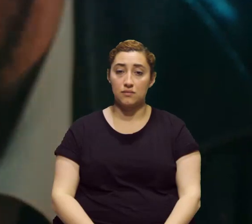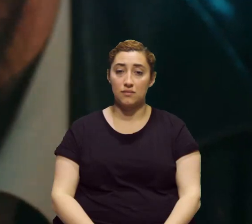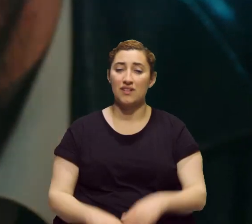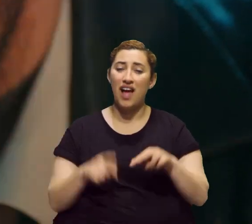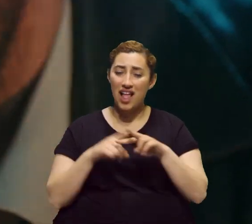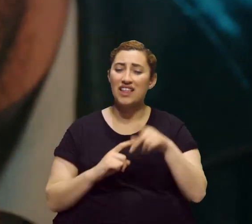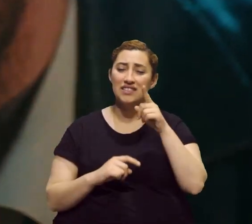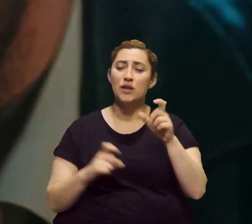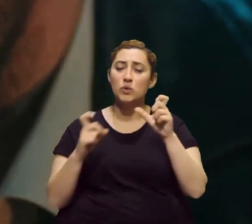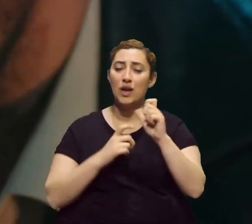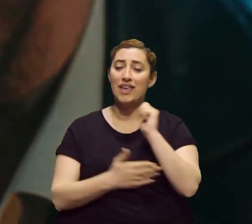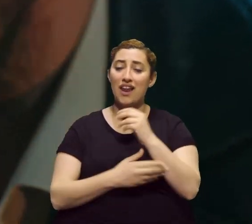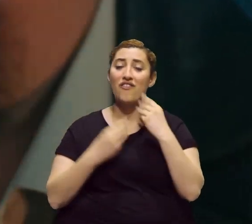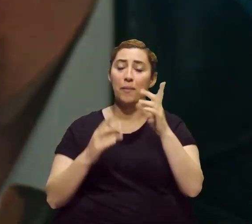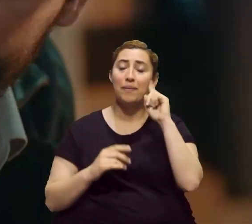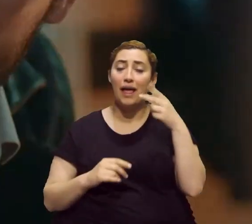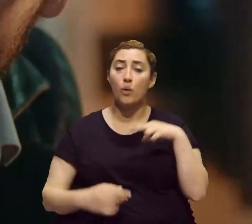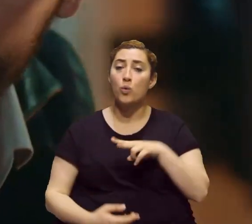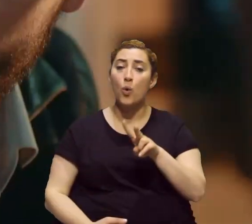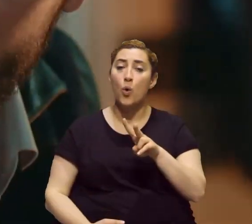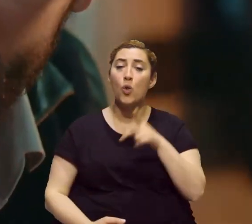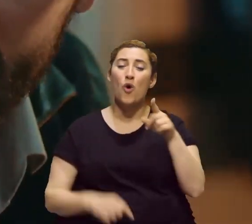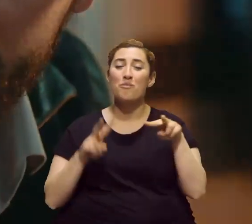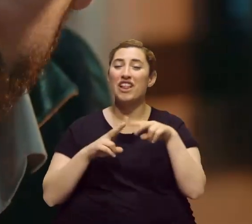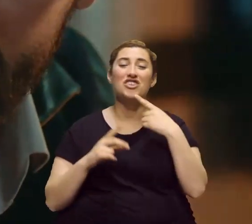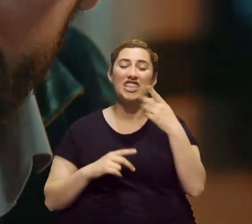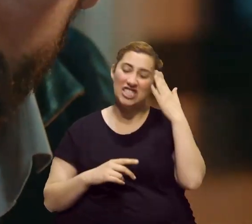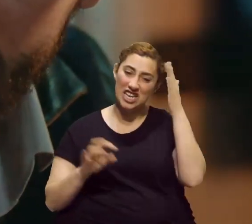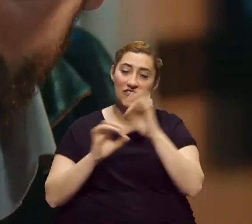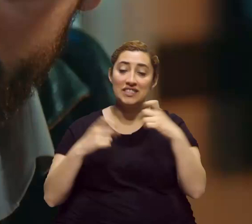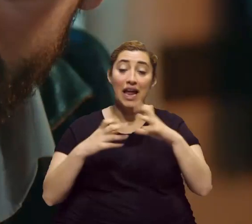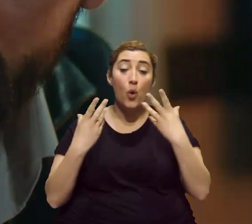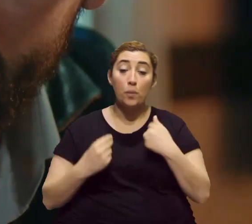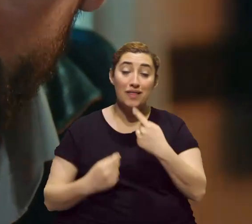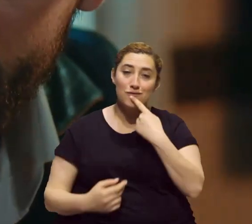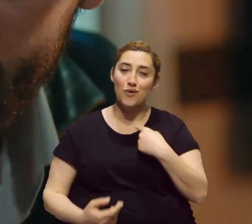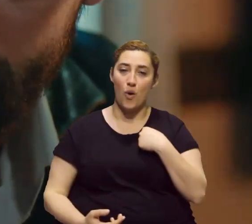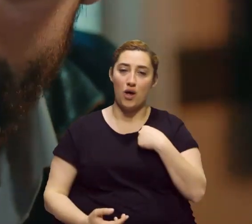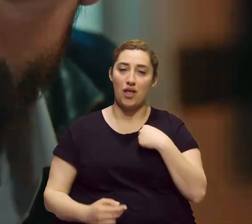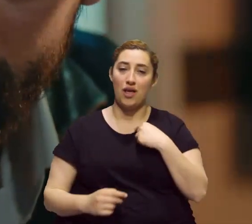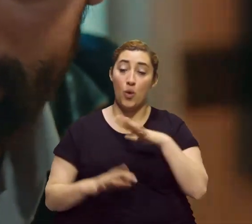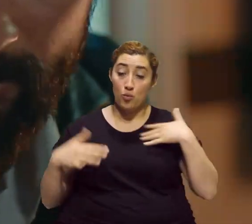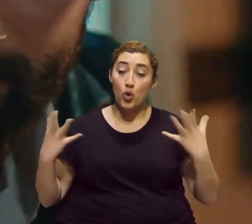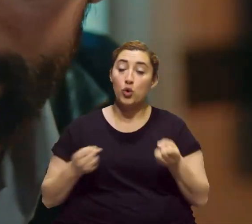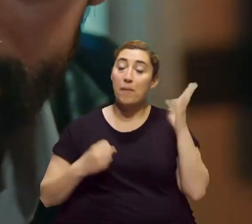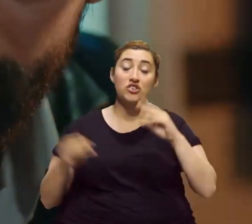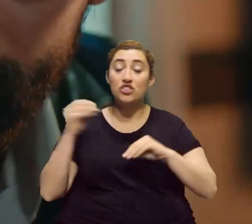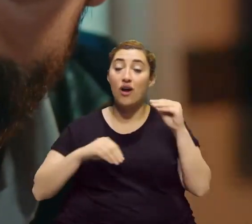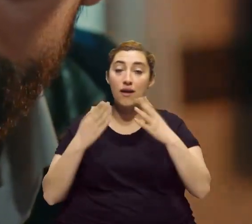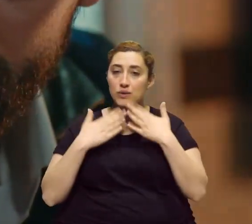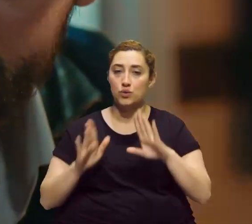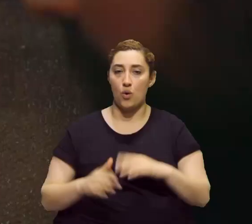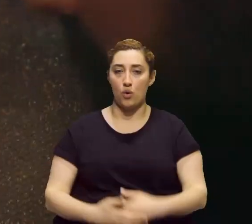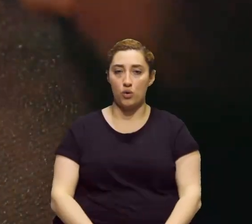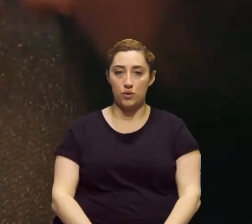Ali, sana Süreyya'ya yardım edebilmemin tek yolu o Miloş denen şerefsizin yerini bana söylemen. Kurtulabilmemizin başka hiçbir şansı